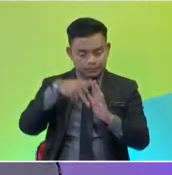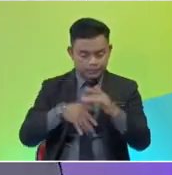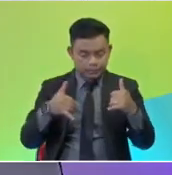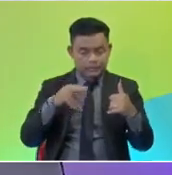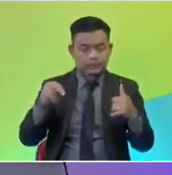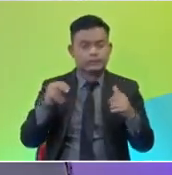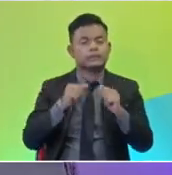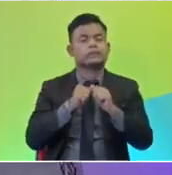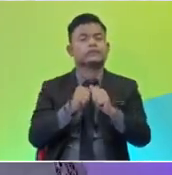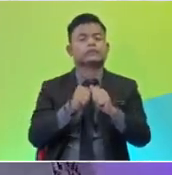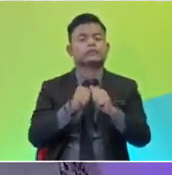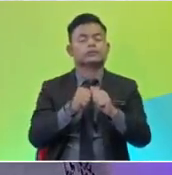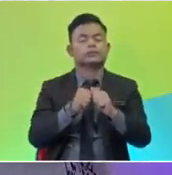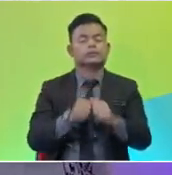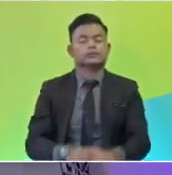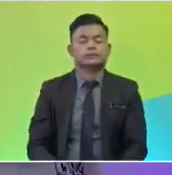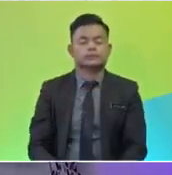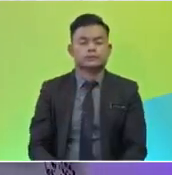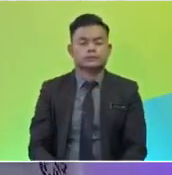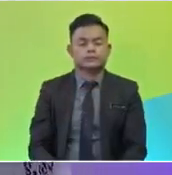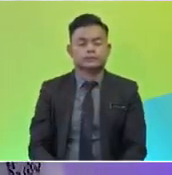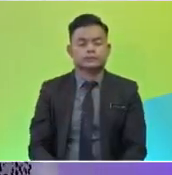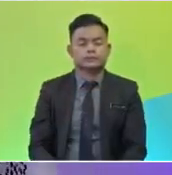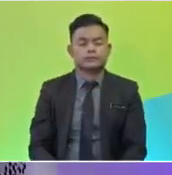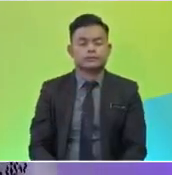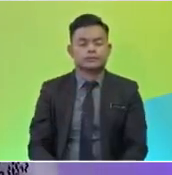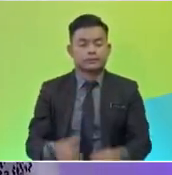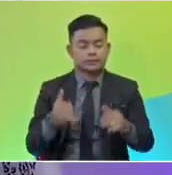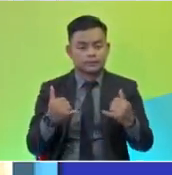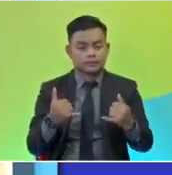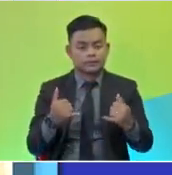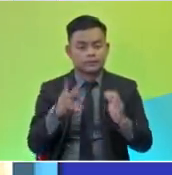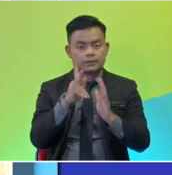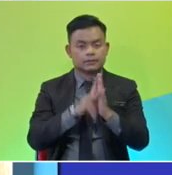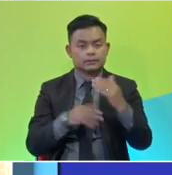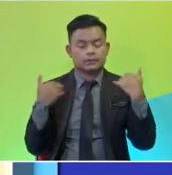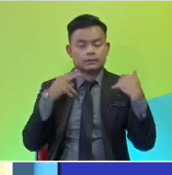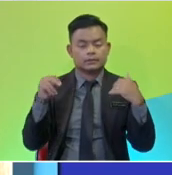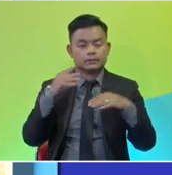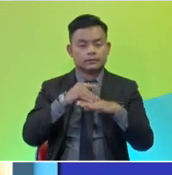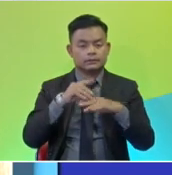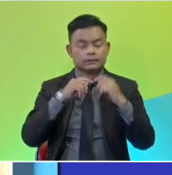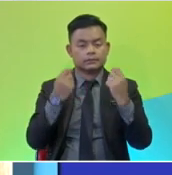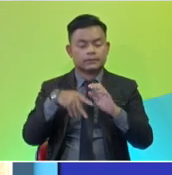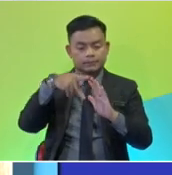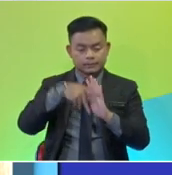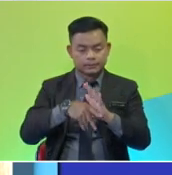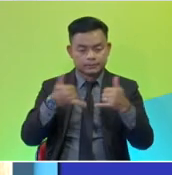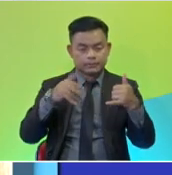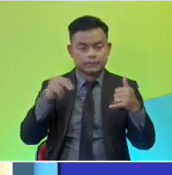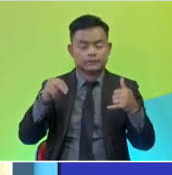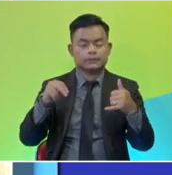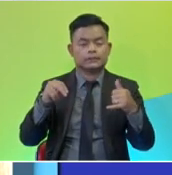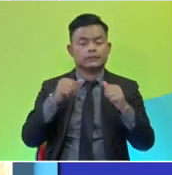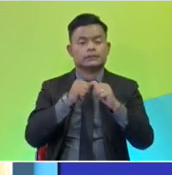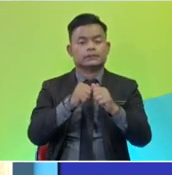okey di sini juga ialah situasi di taman permainan Nampak tak tu dia mengikut arah